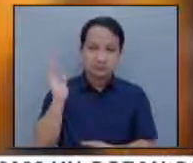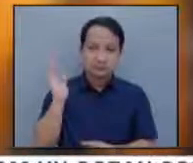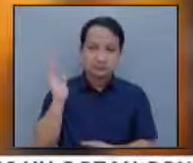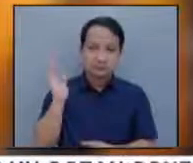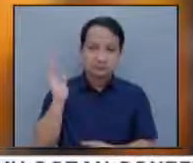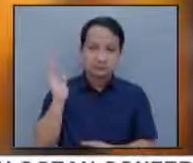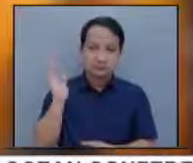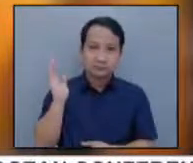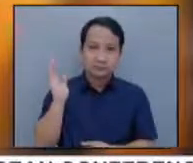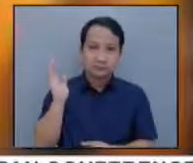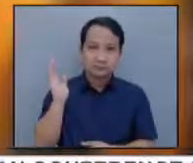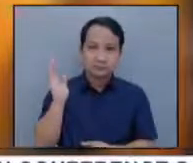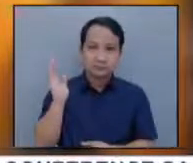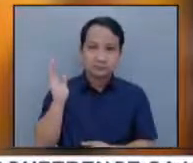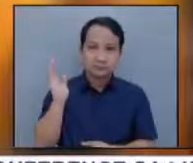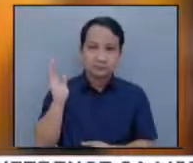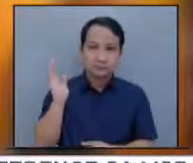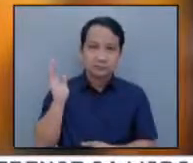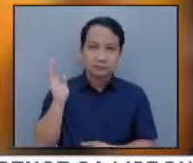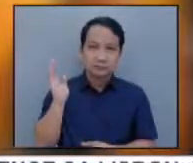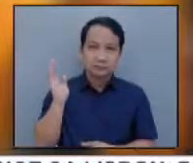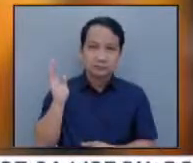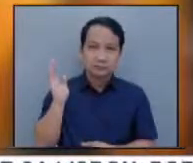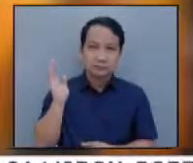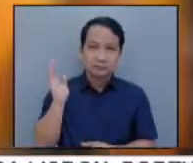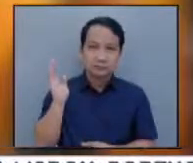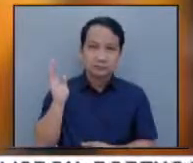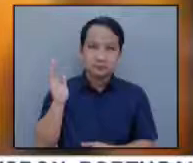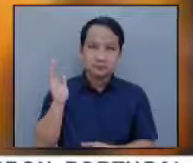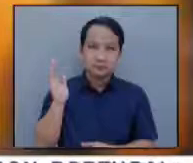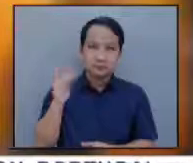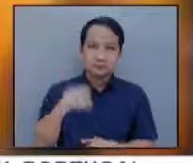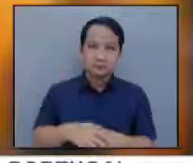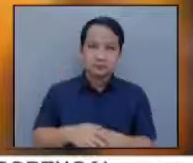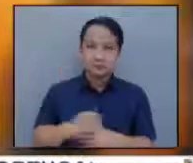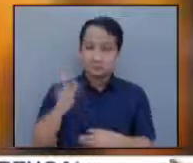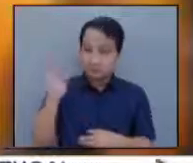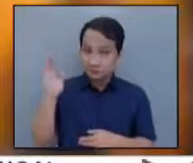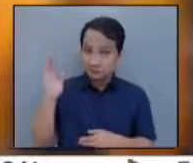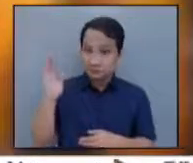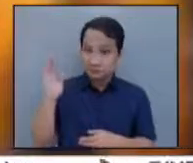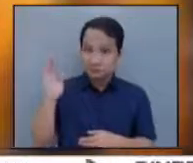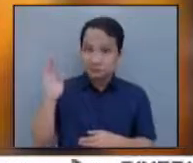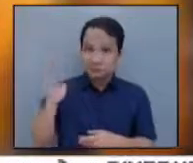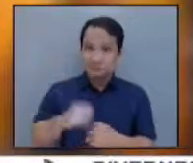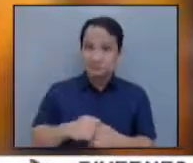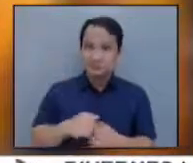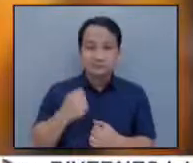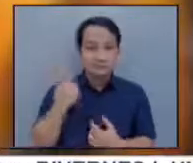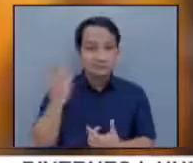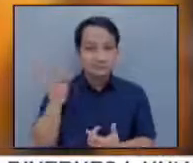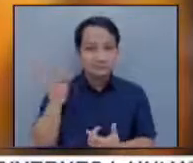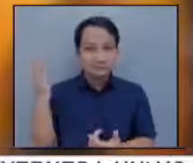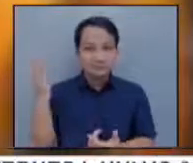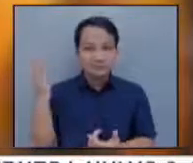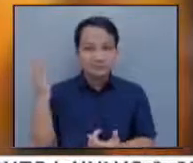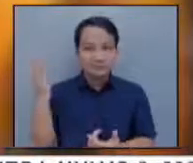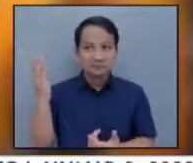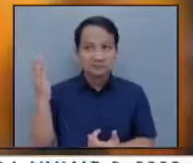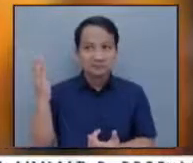Choy, Blue Room, Bula sa Langit, Ginhawa, Kaluskos,